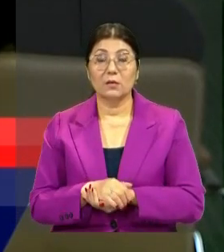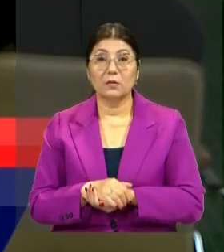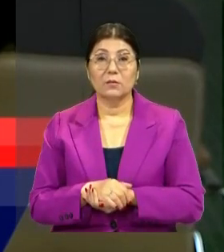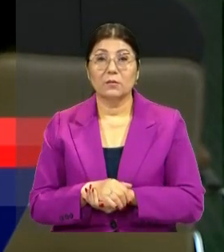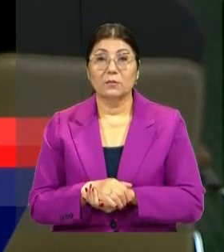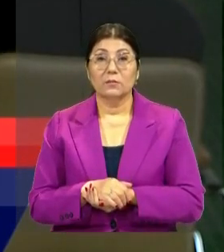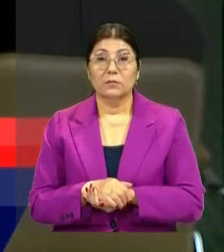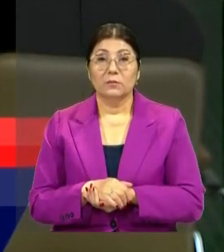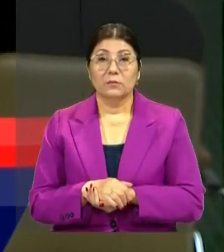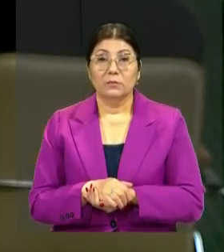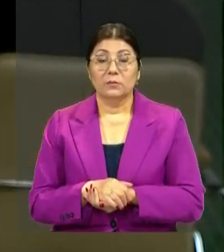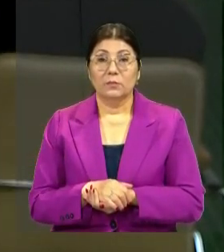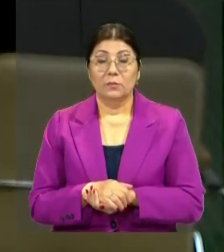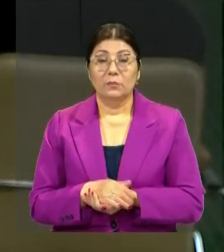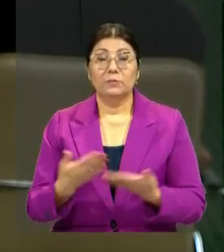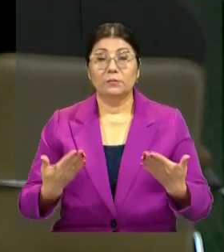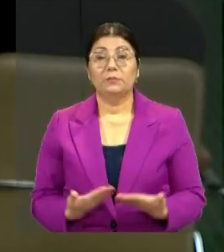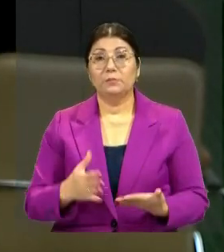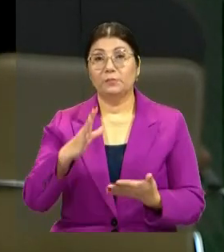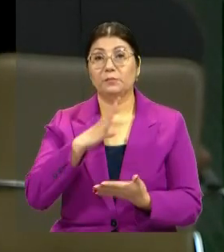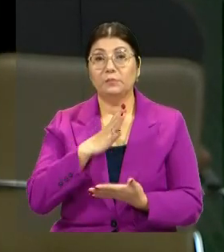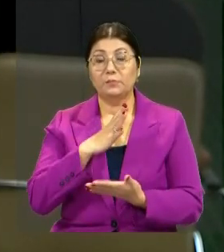осындай өмірде болып жатқан